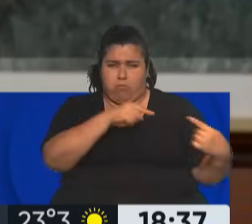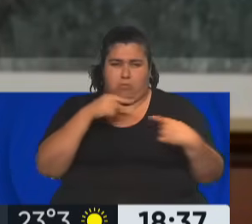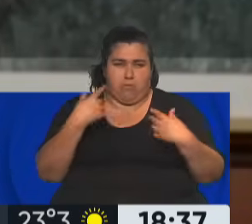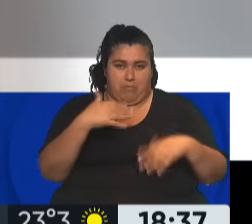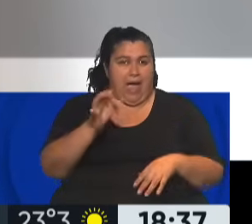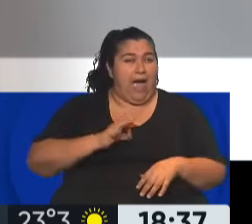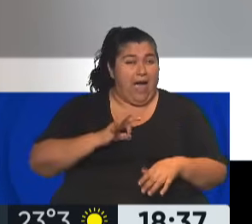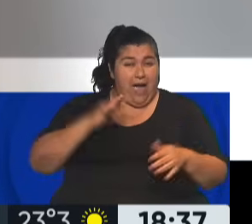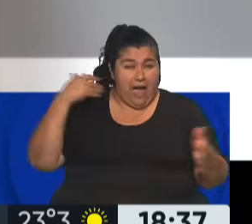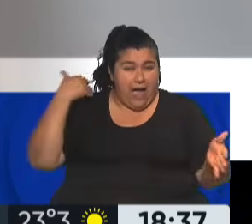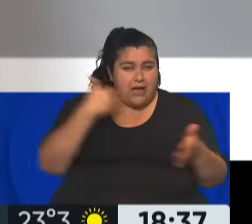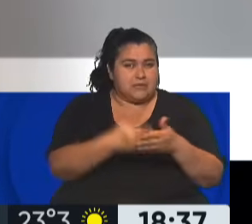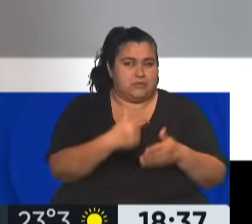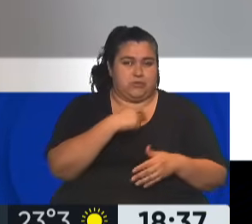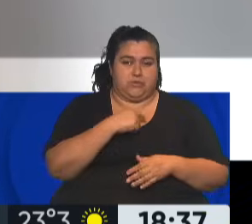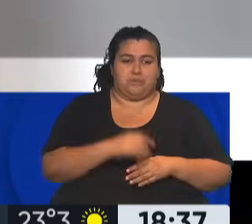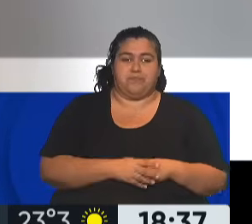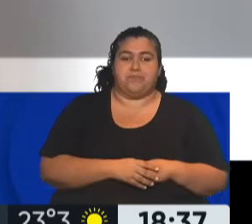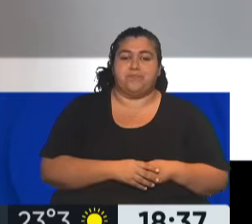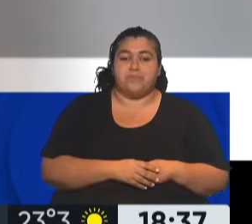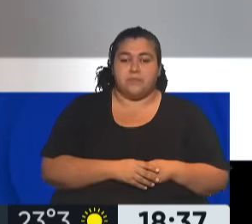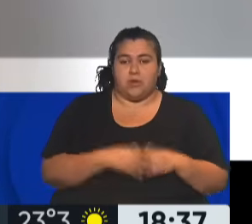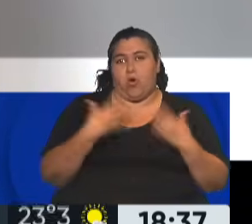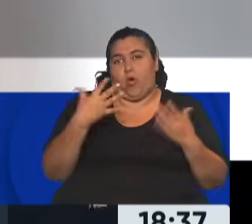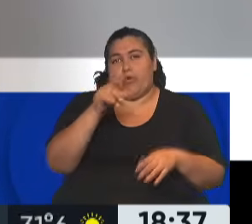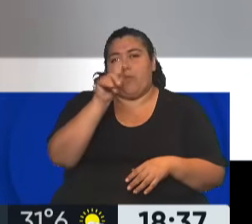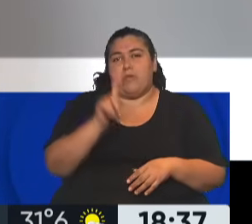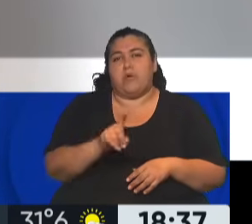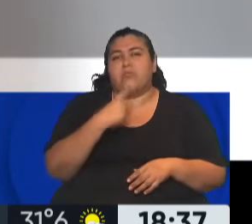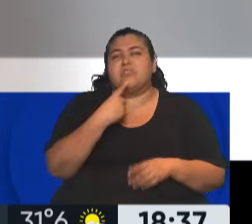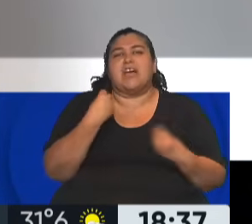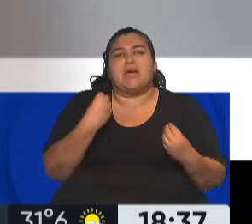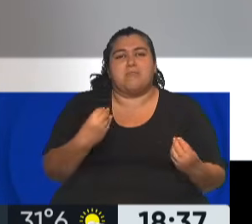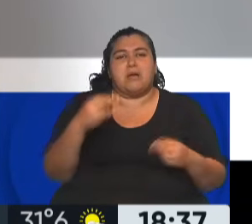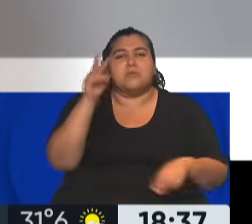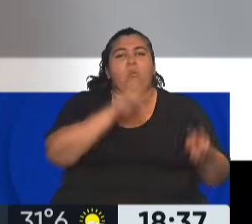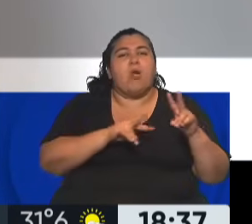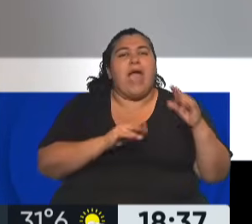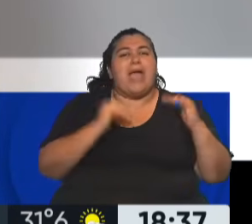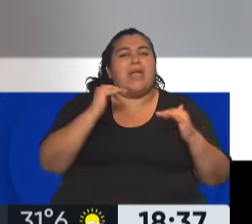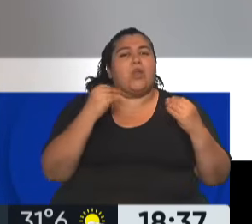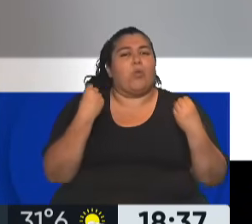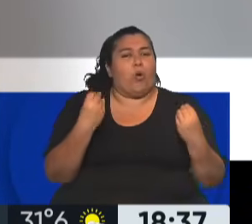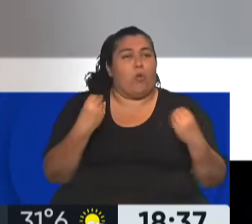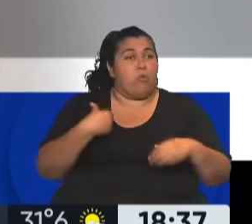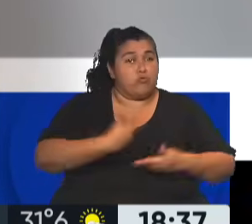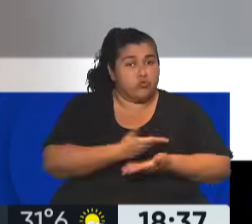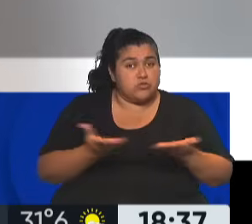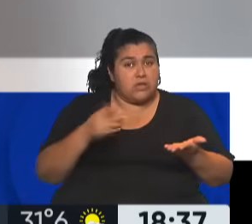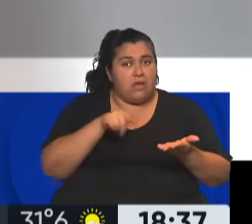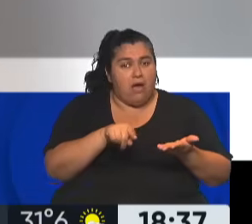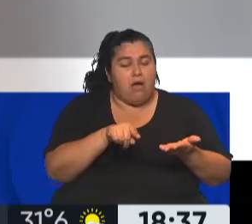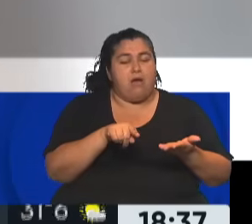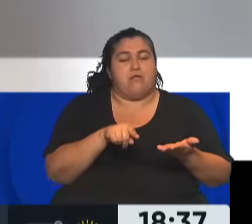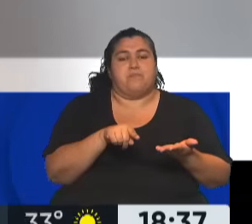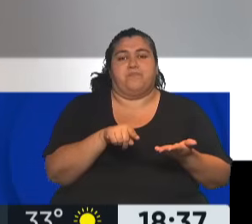挡。 And of course, the million-dollar question here is how do you strike the balance? On the one hand, you want the Taiwanese society to get on life